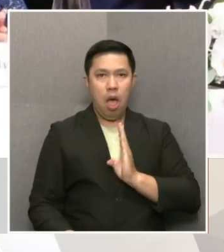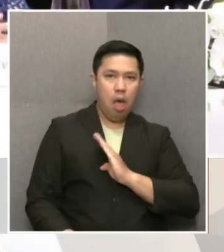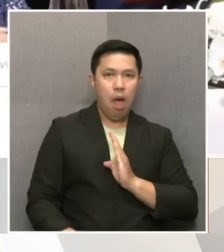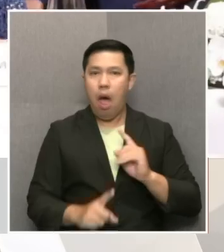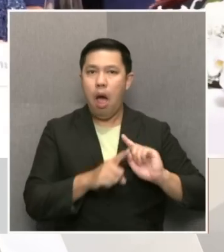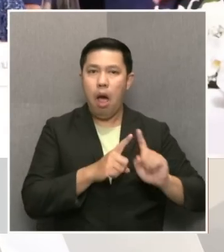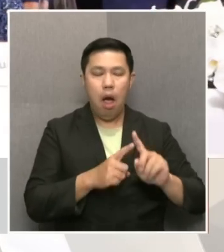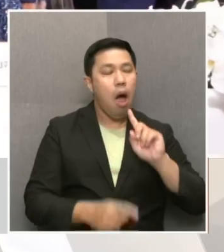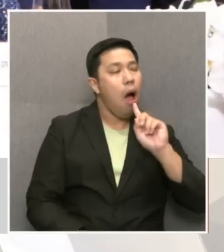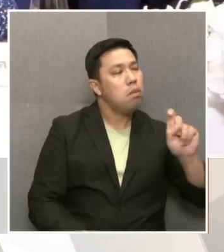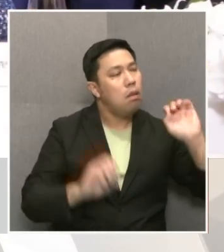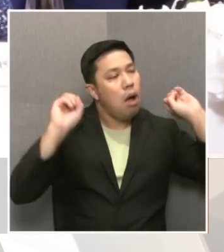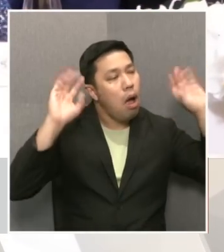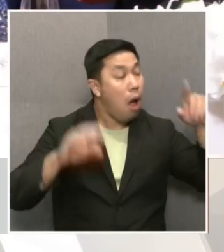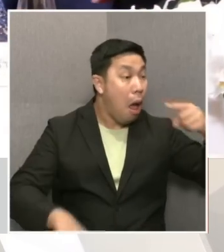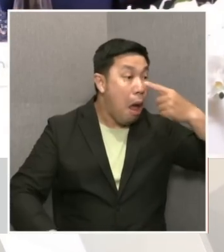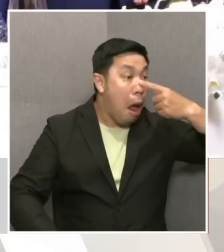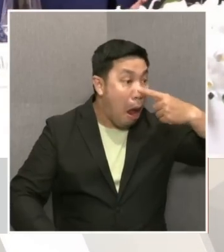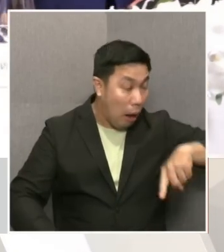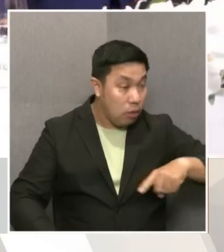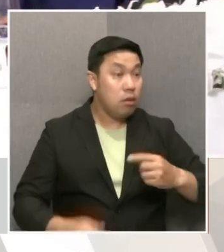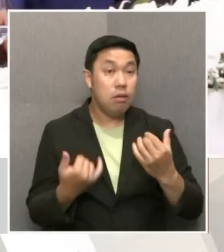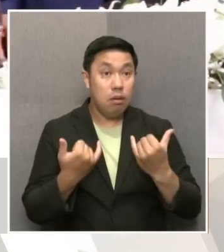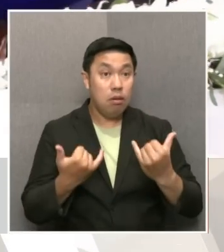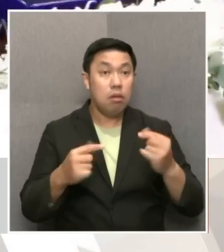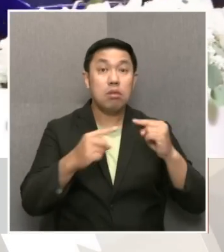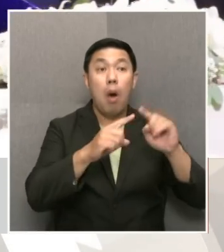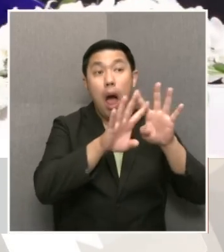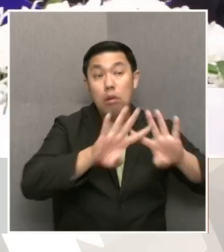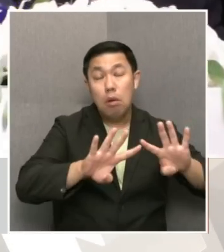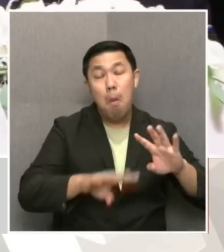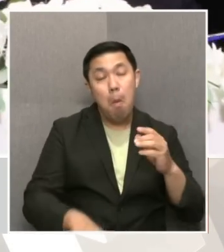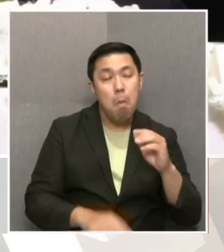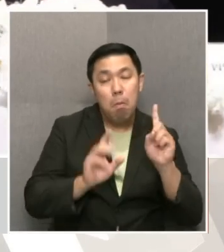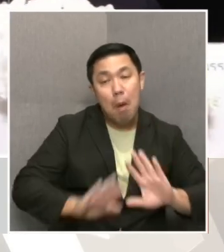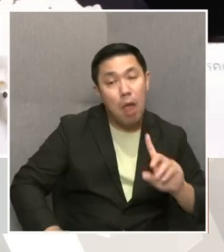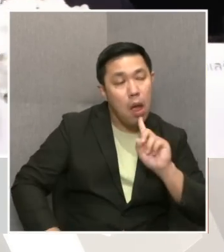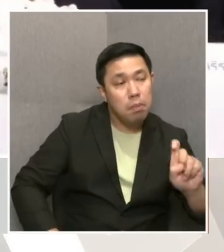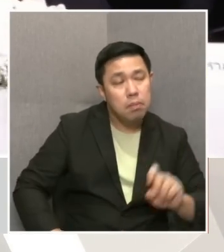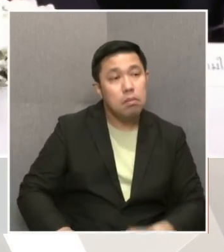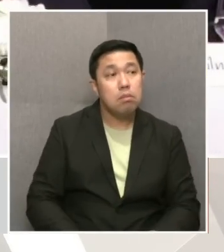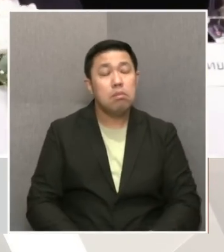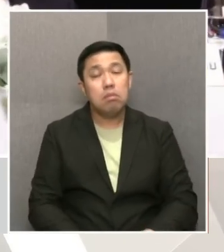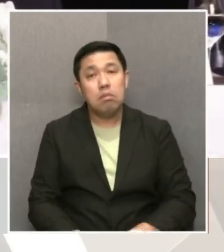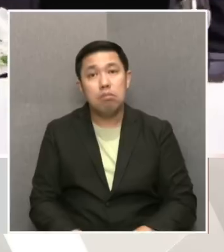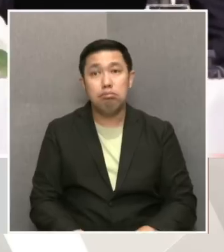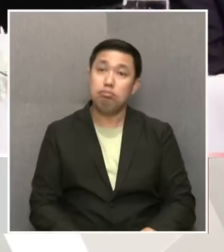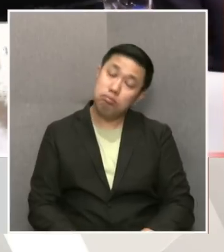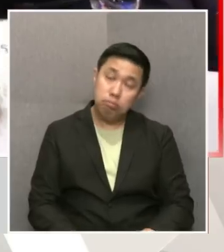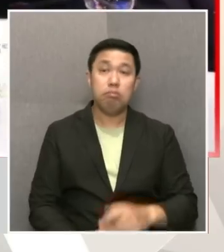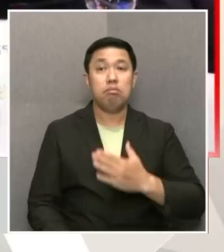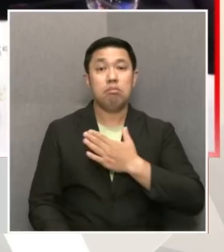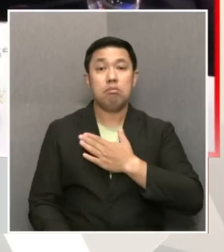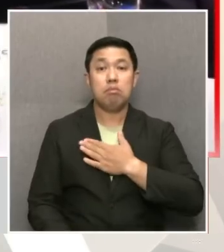ยค่ะว่าสำหรับบทบาทของไทยณปัจจุบันนี้ในเวทีอาเซียนเนี่ยเป็นอย่างไรบ้างคะ ครับเราก็ถือว่าเป็นหนึ่ง